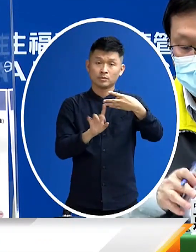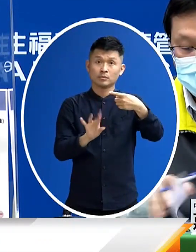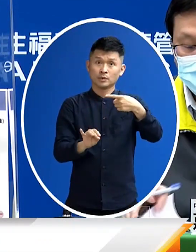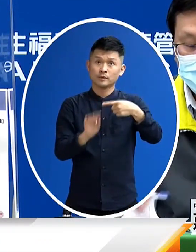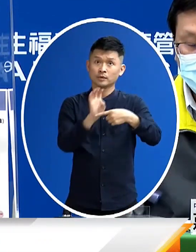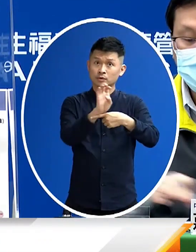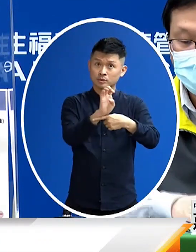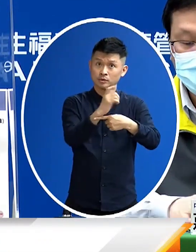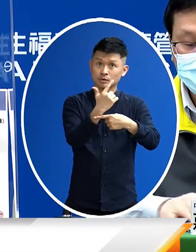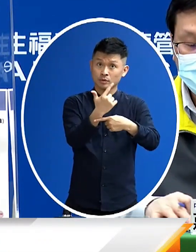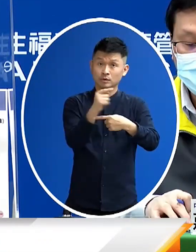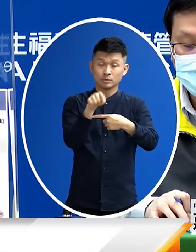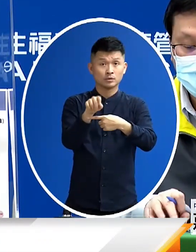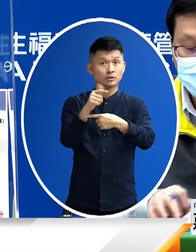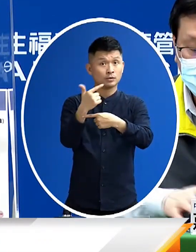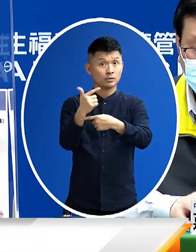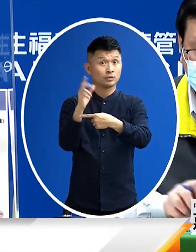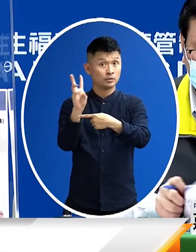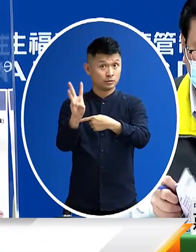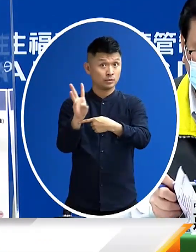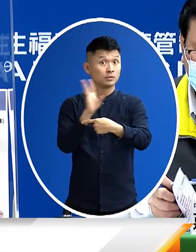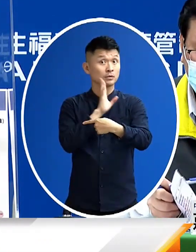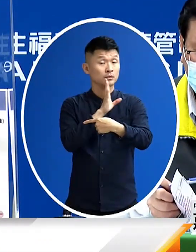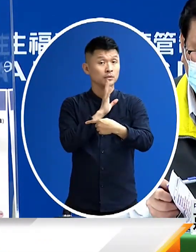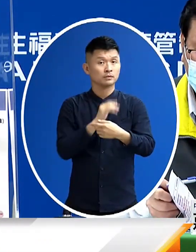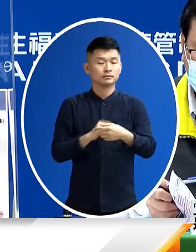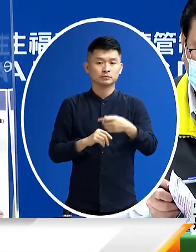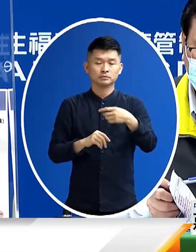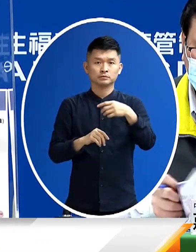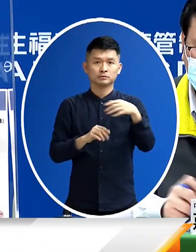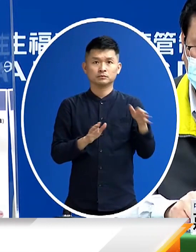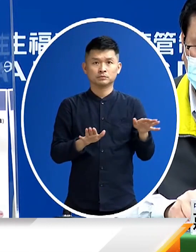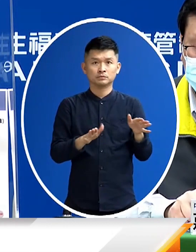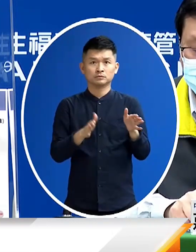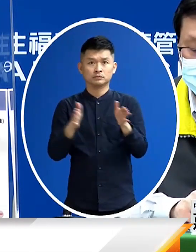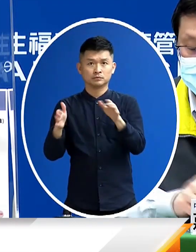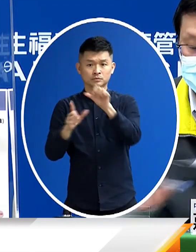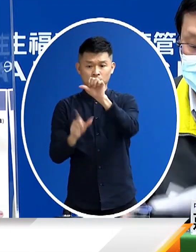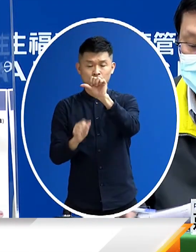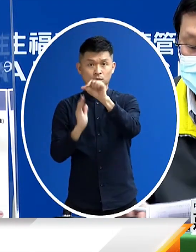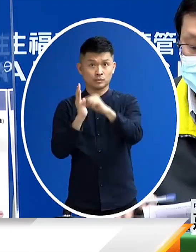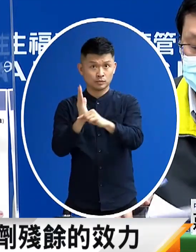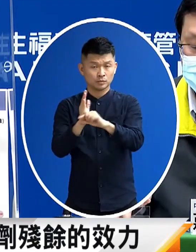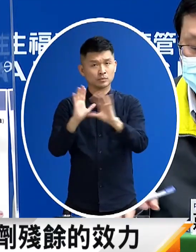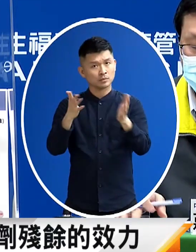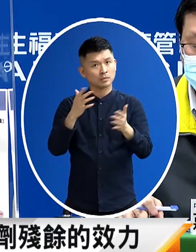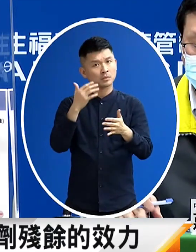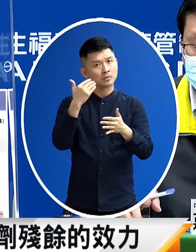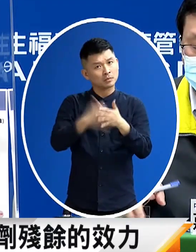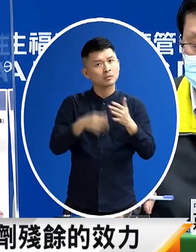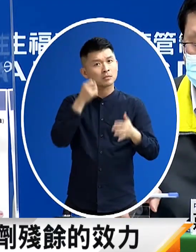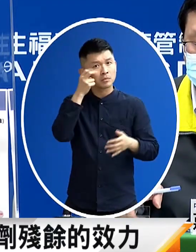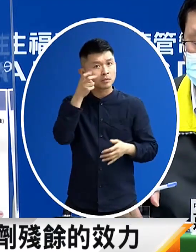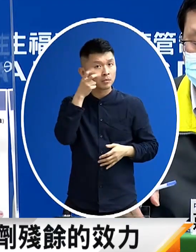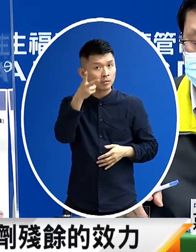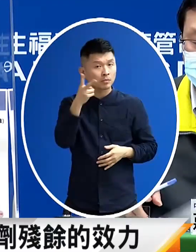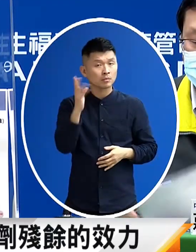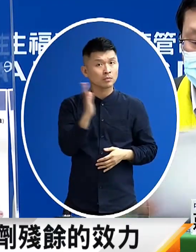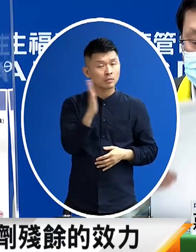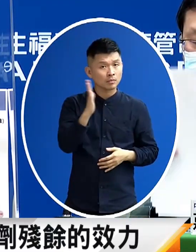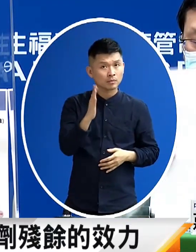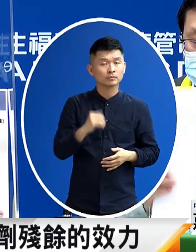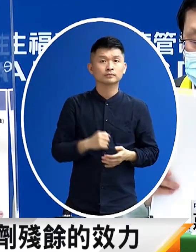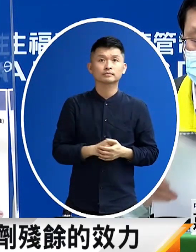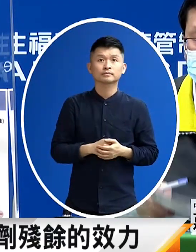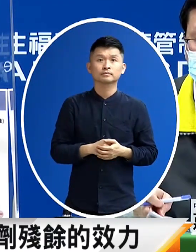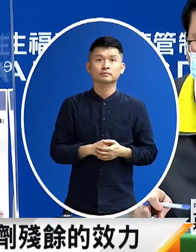了46.63%，好，所以到五月中，我们现在大概有2个月，好，那我相信到那时候，我们不要